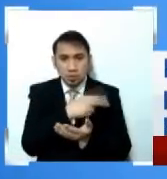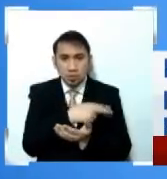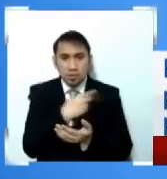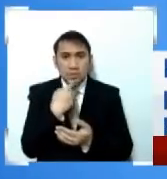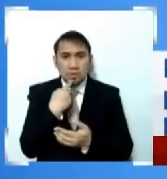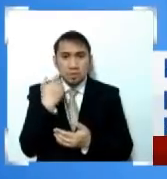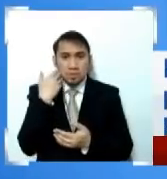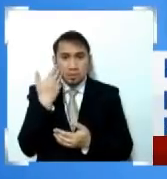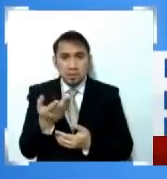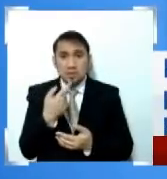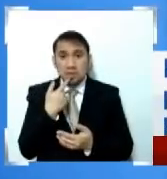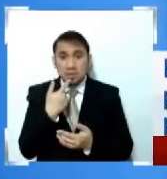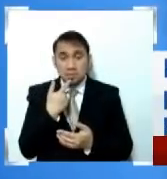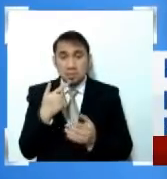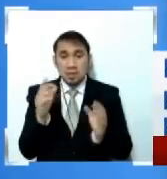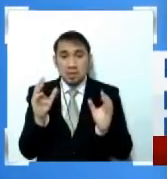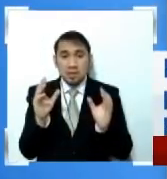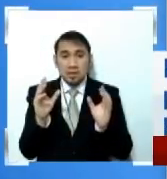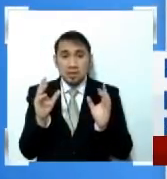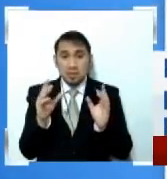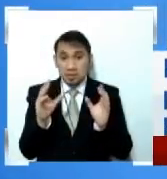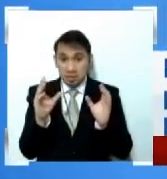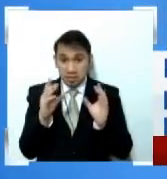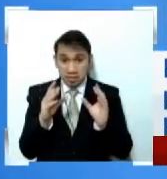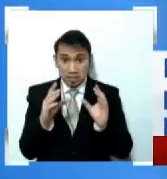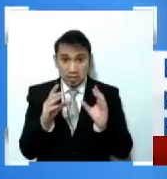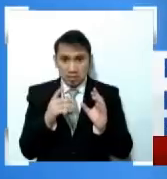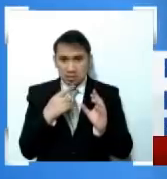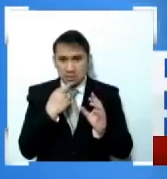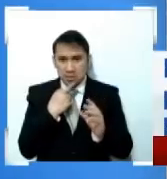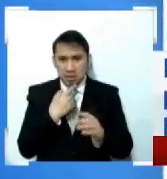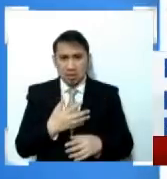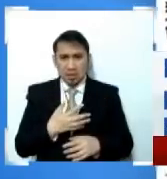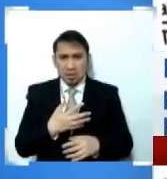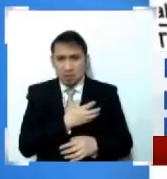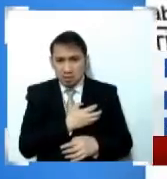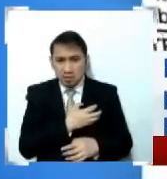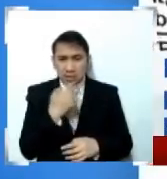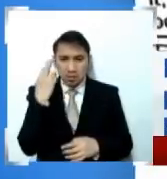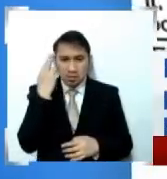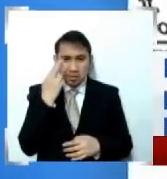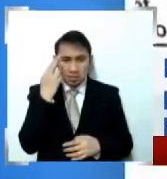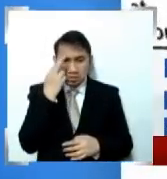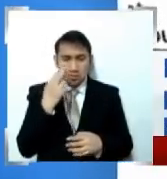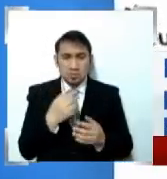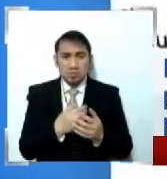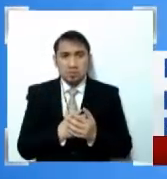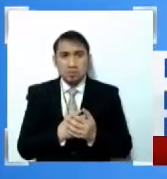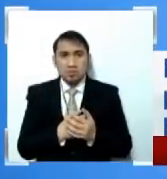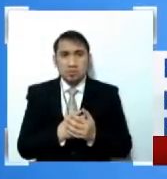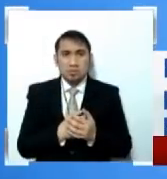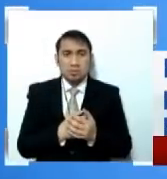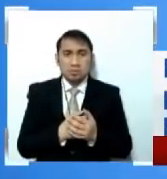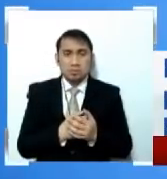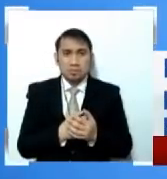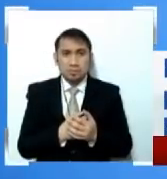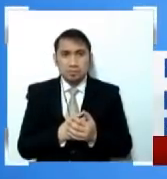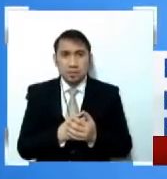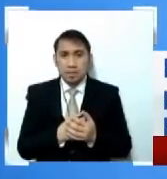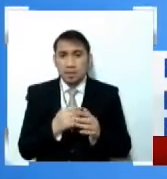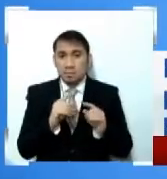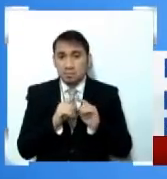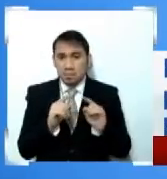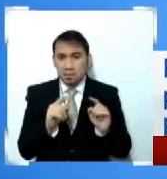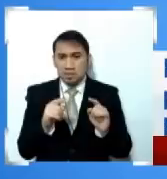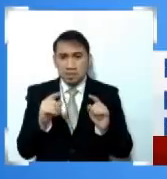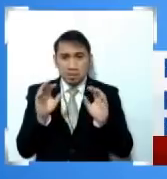certificate, acute coronary syndrome o atake sa puso at electrolyte imbalance ang cause of death ni Mateo. Pero duda ang pamilya ni